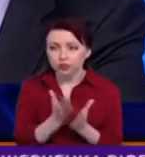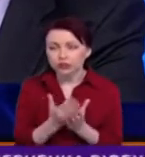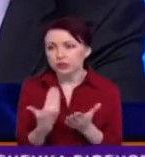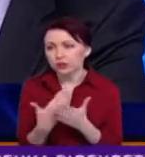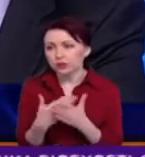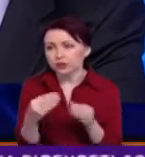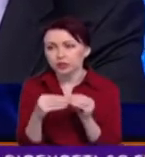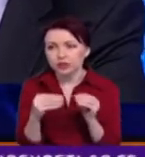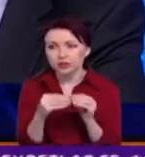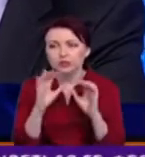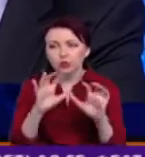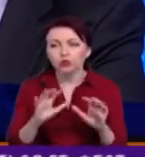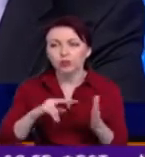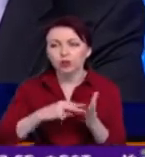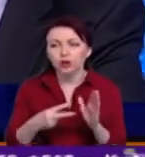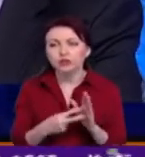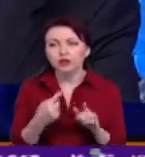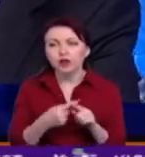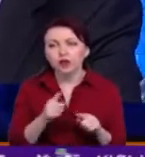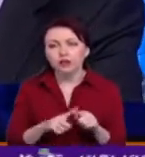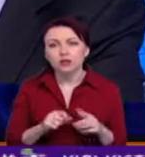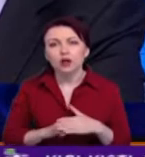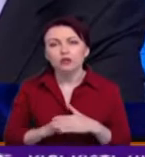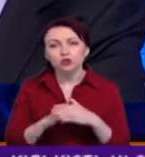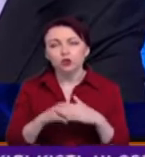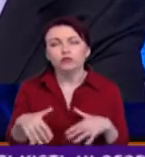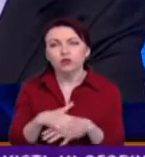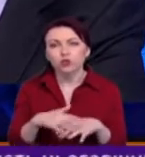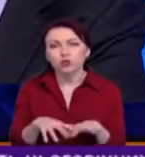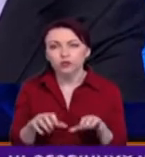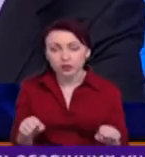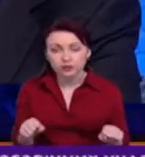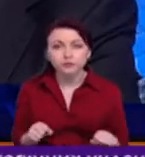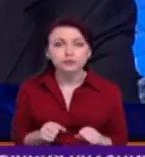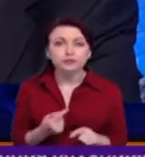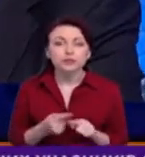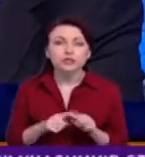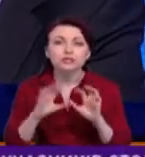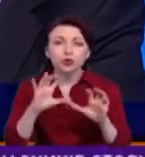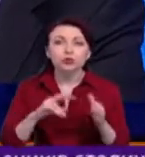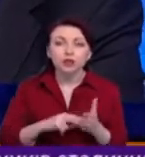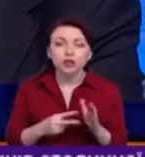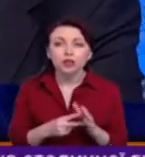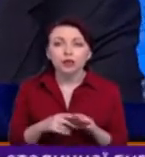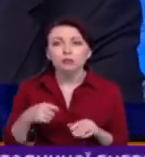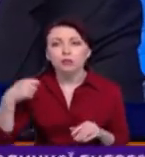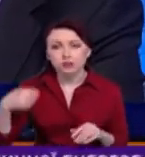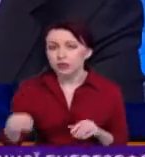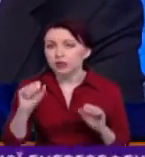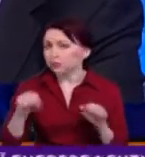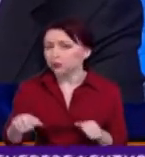таких законопроєктів, які визначають основи народовладдя. А ці законопроєкти президент може визначити як